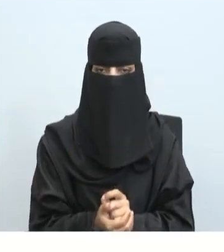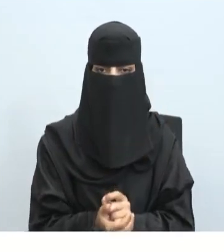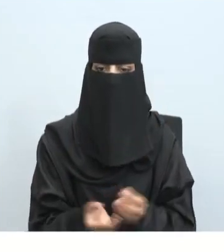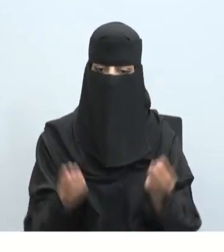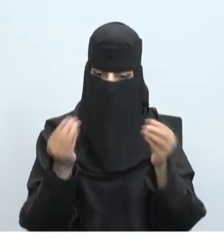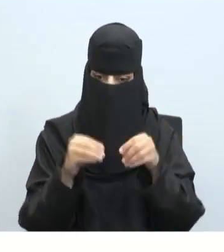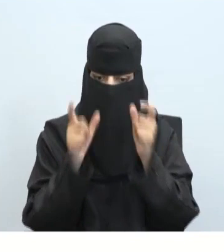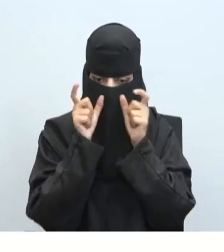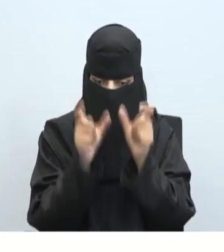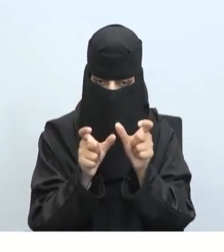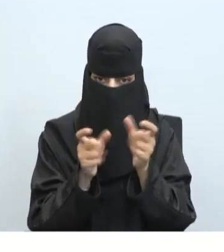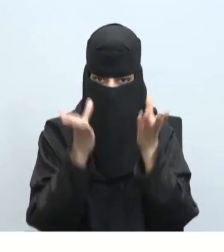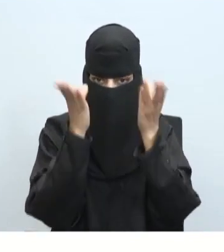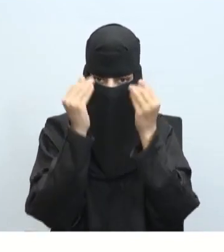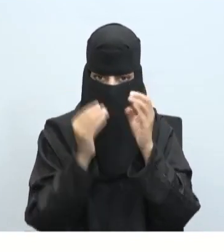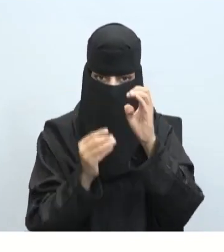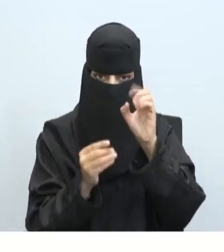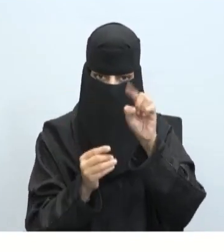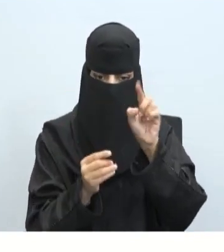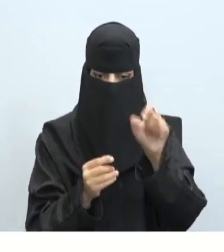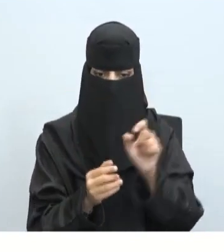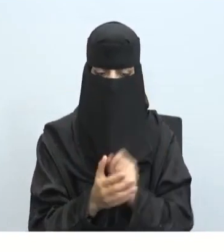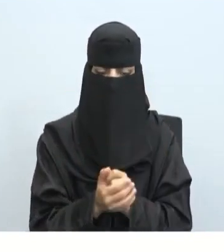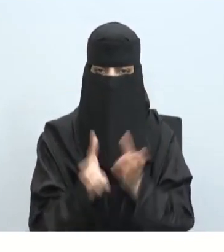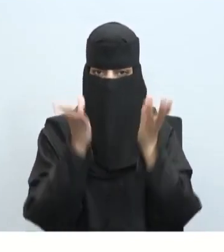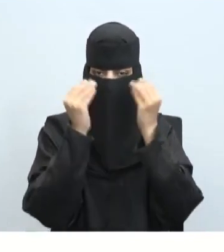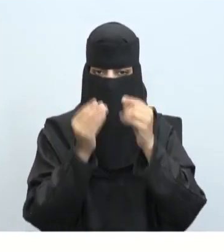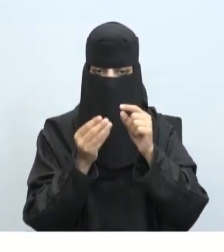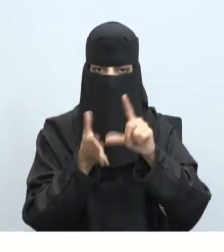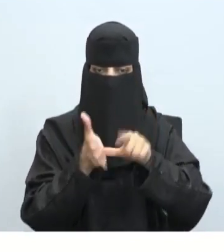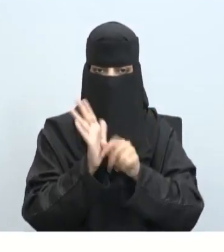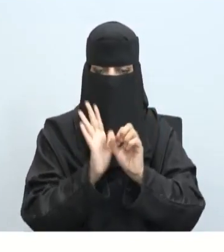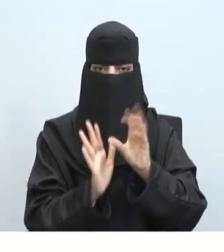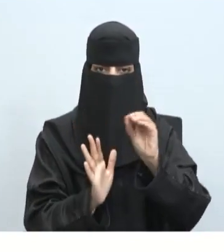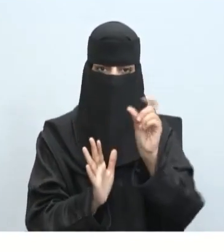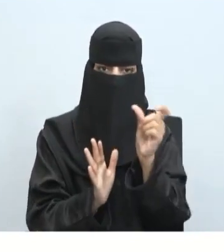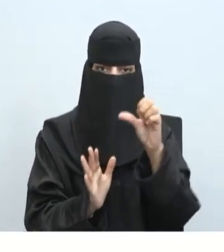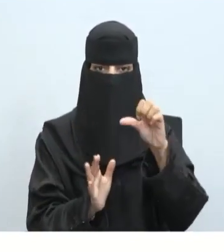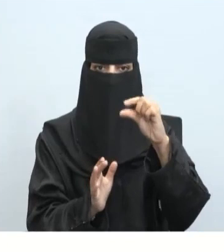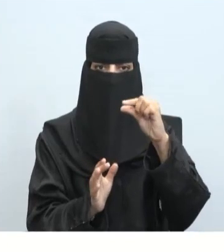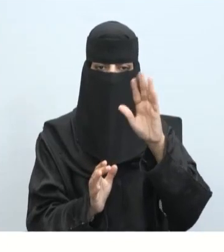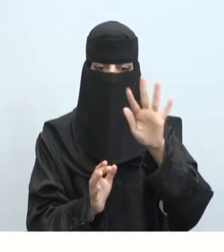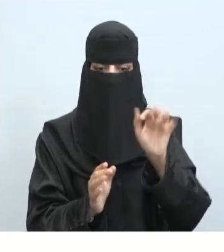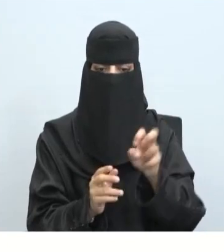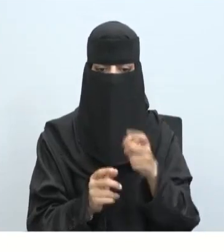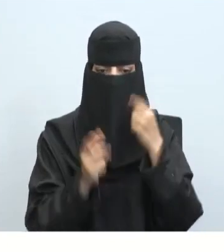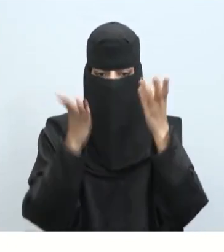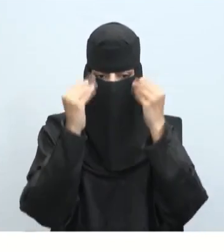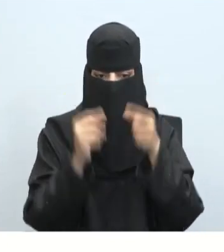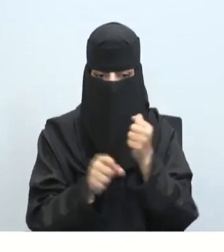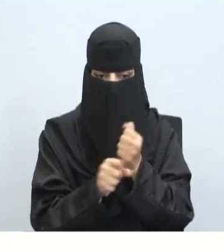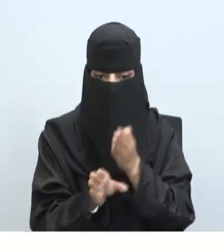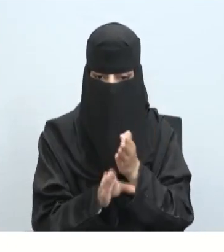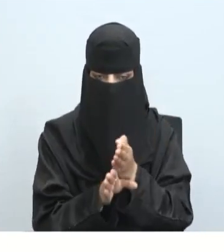كما اعتنوا بعلم الجبر وعلم الهندسه ومن العلماء المسلمين في هذا